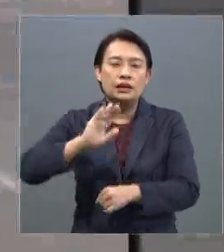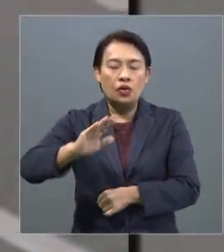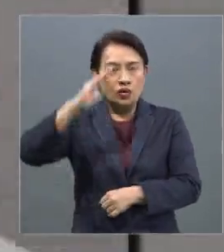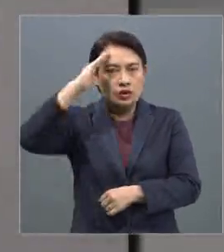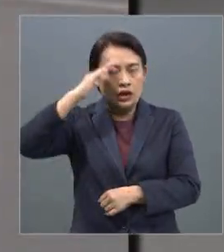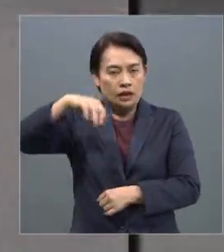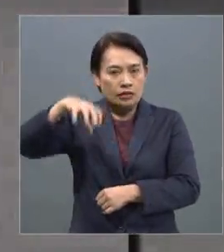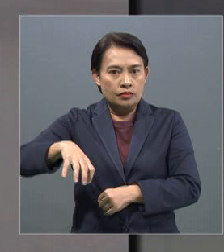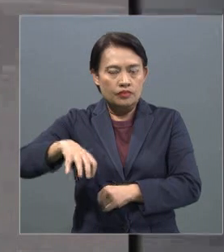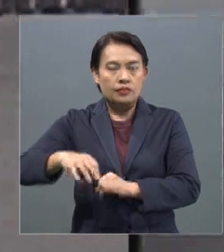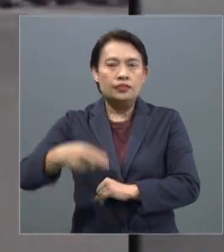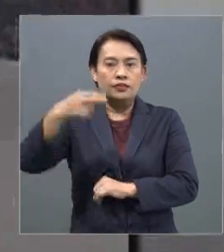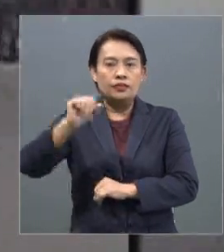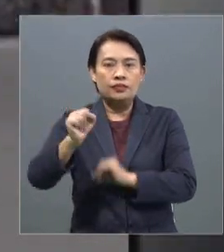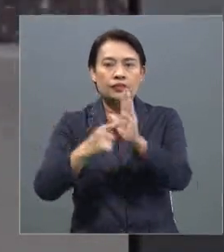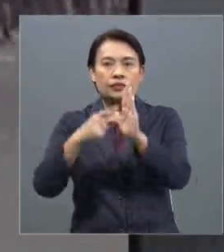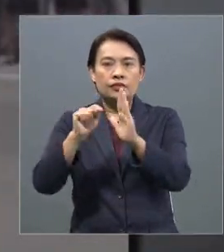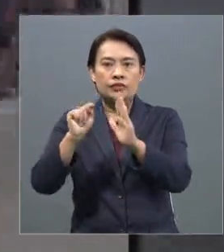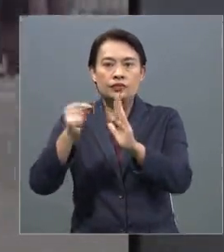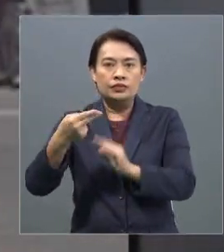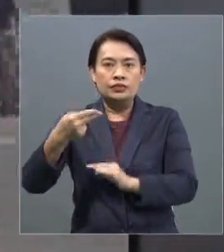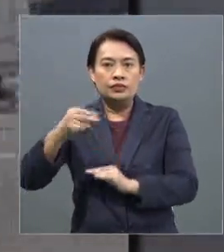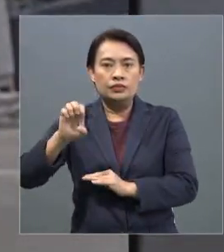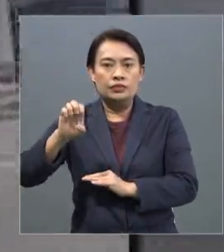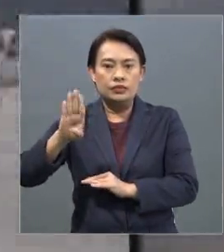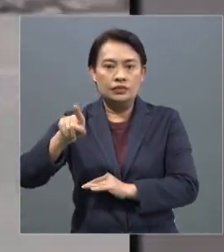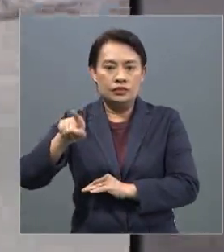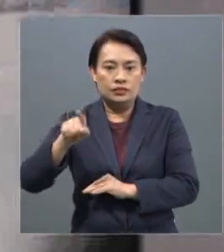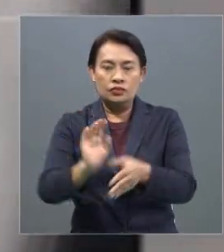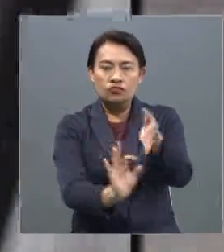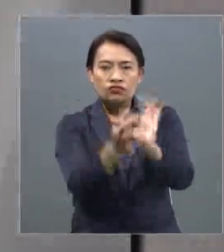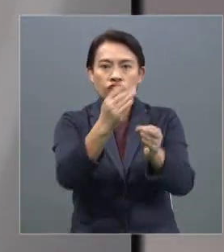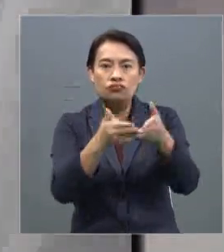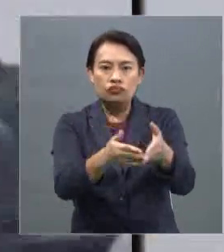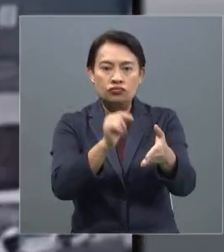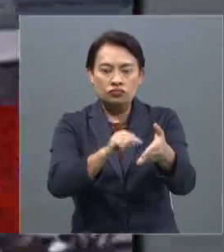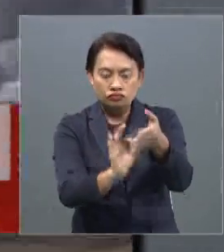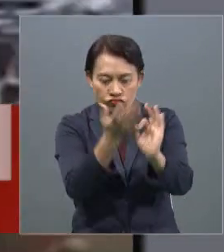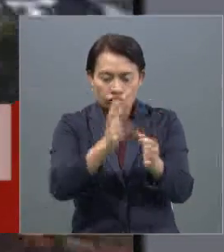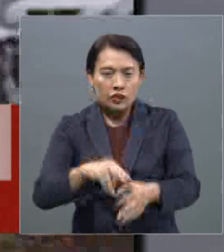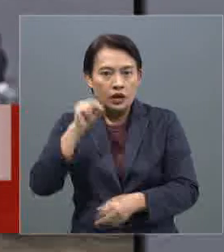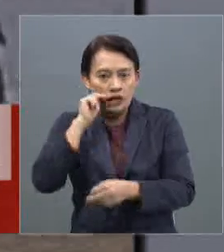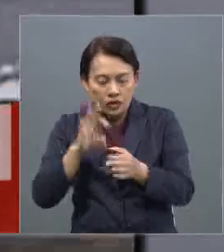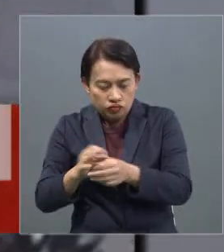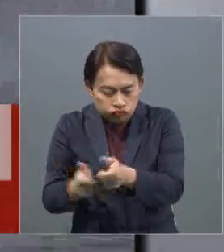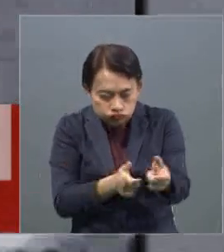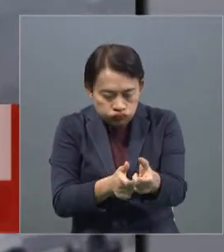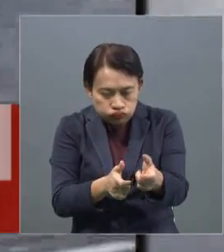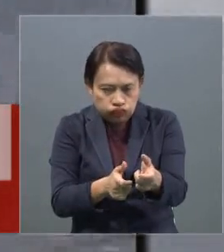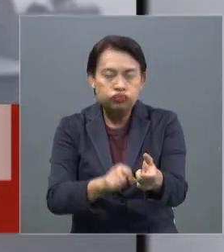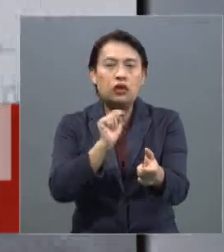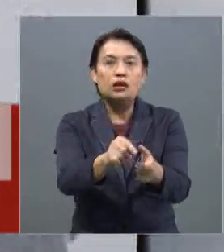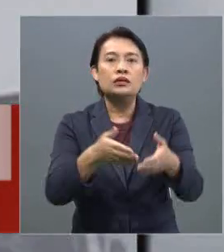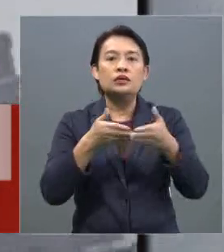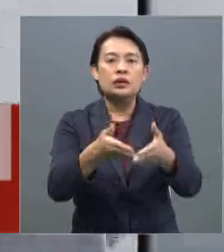ครับระดมกันฉีดน้ำเพื่อสกัดควันไฟที่พวยพุ่งออกมาเป็นจำนวนมากหลังเกิดเหตุนะครับเพลิงไหม้